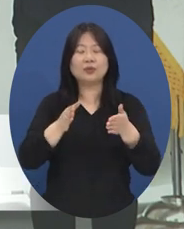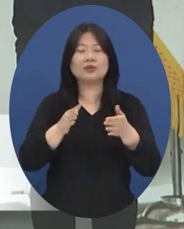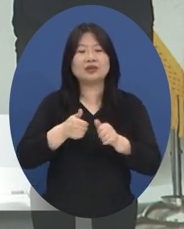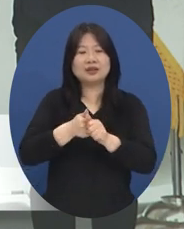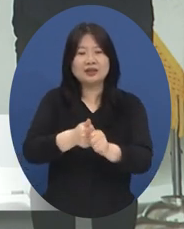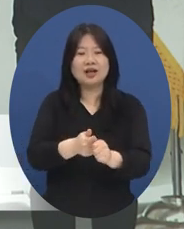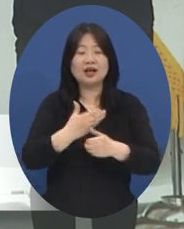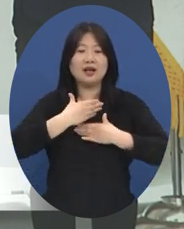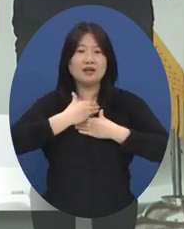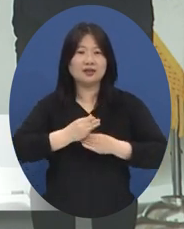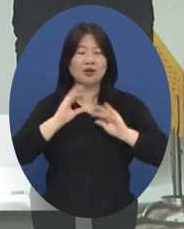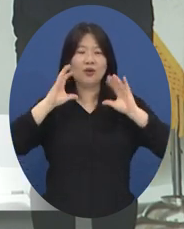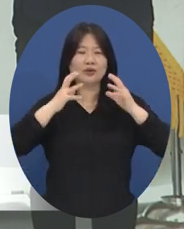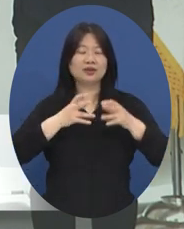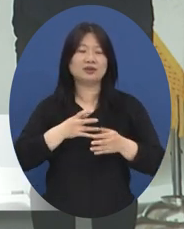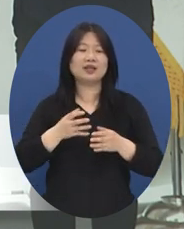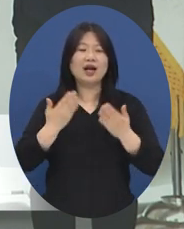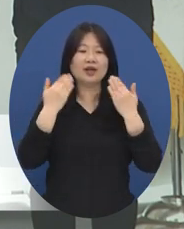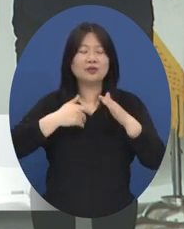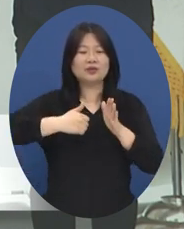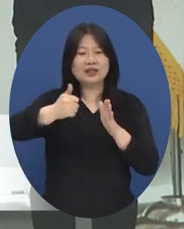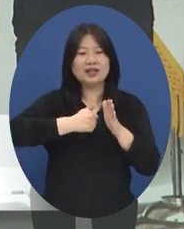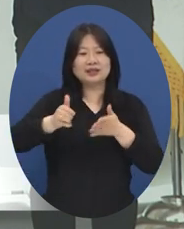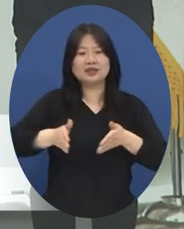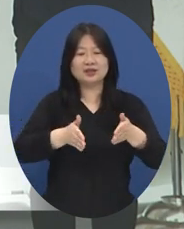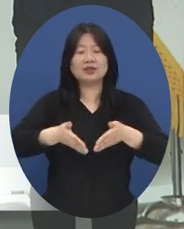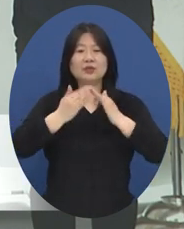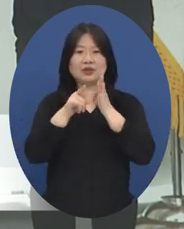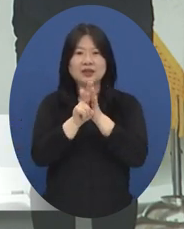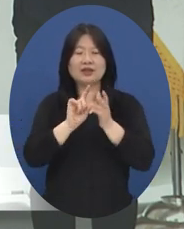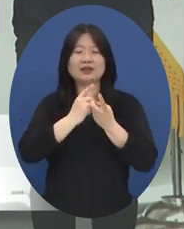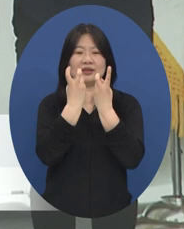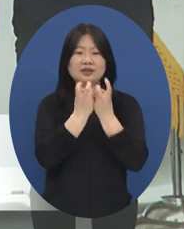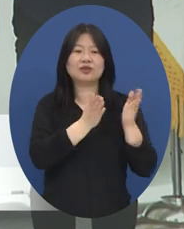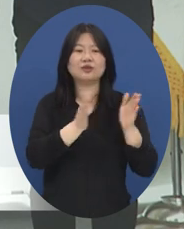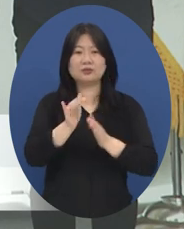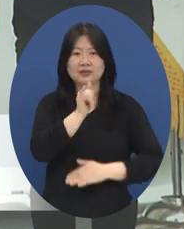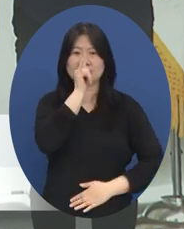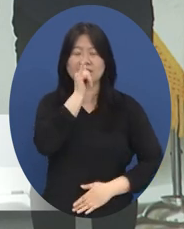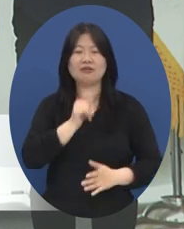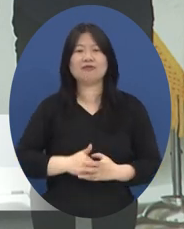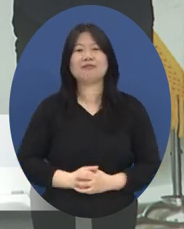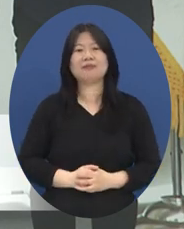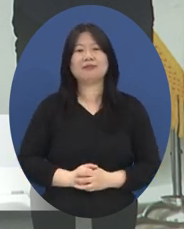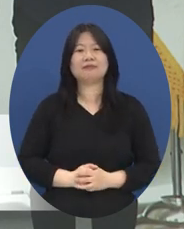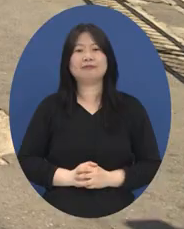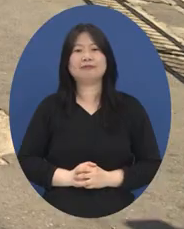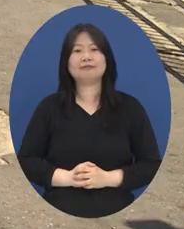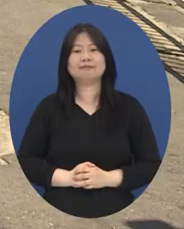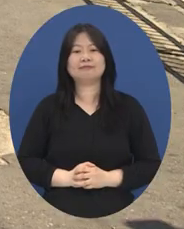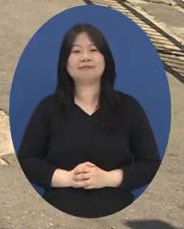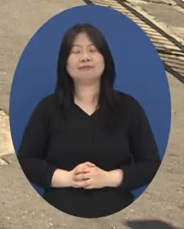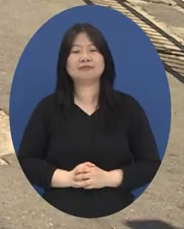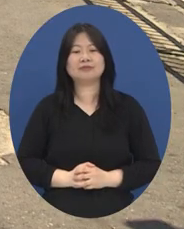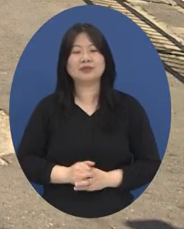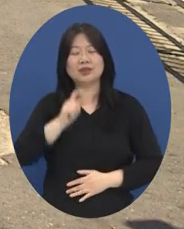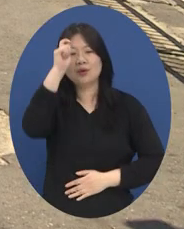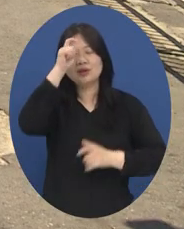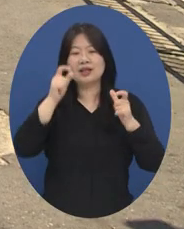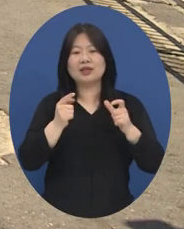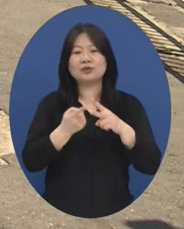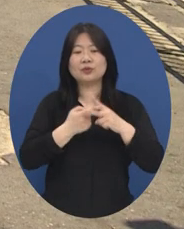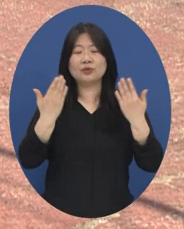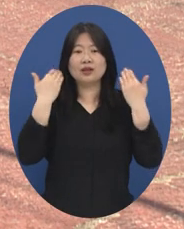발맞춰 안전한 어린이 통학로 를 만들기 위한 대책을 마련했습니다 김태희 기자의 보도입니다 고양시의 한